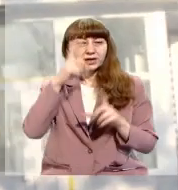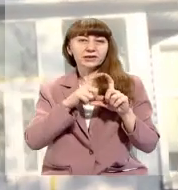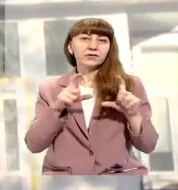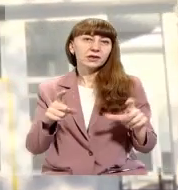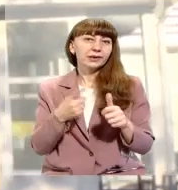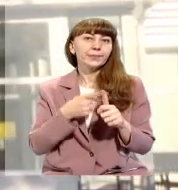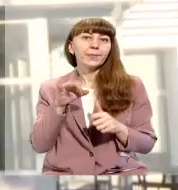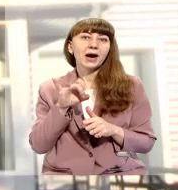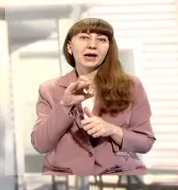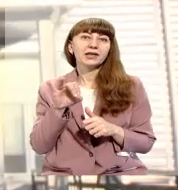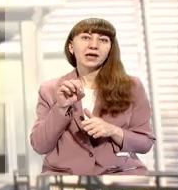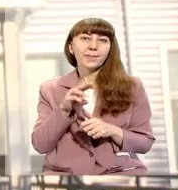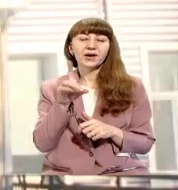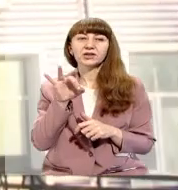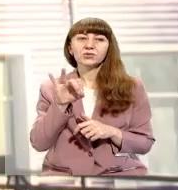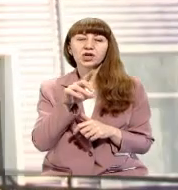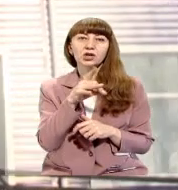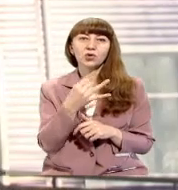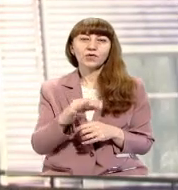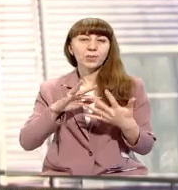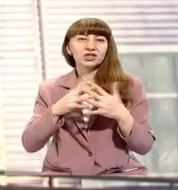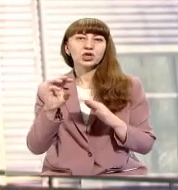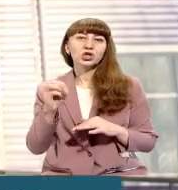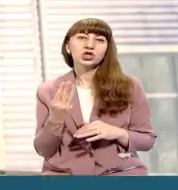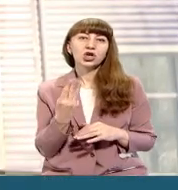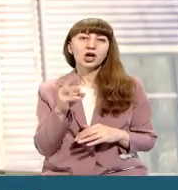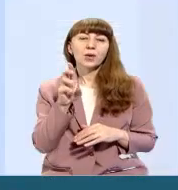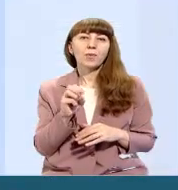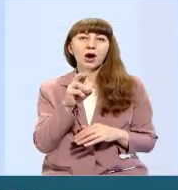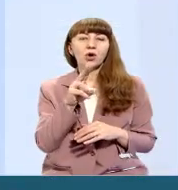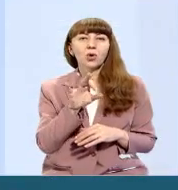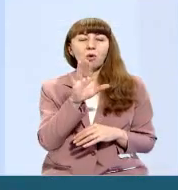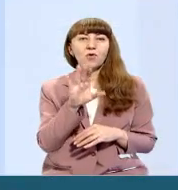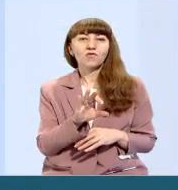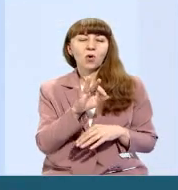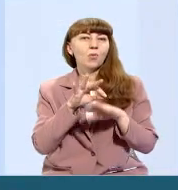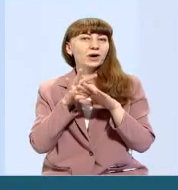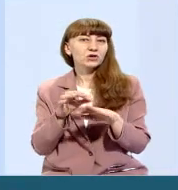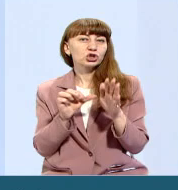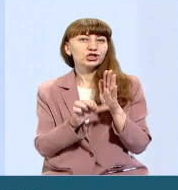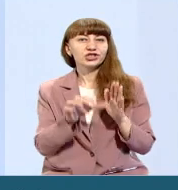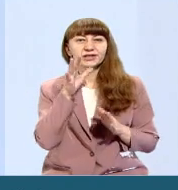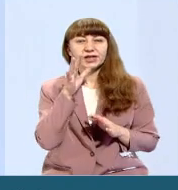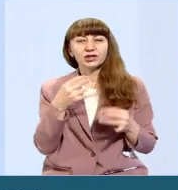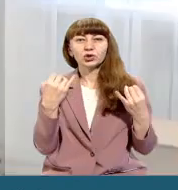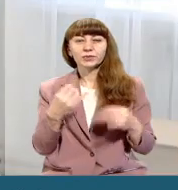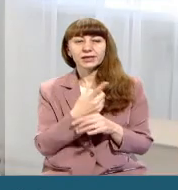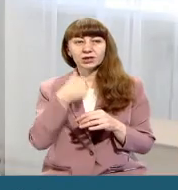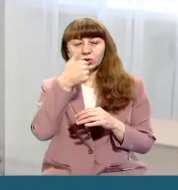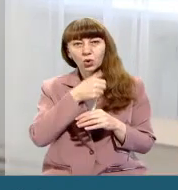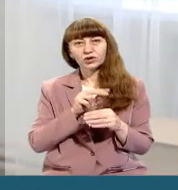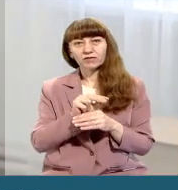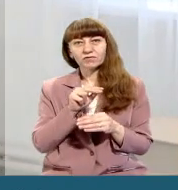школа имени Марьям хакимжанова в селе Щербакова отмечает шестидесятилетних за эти годы она